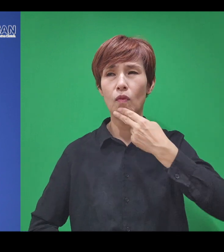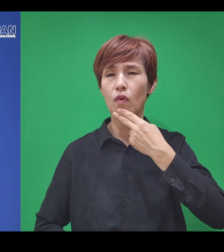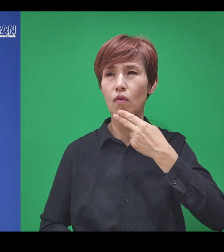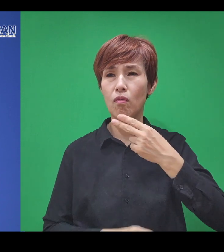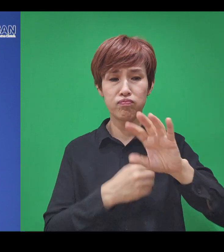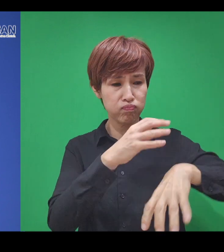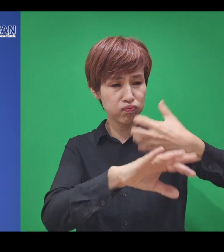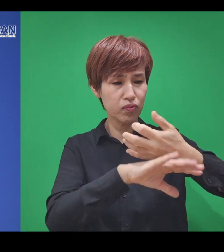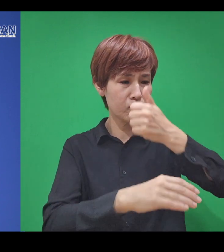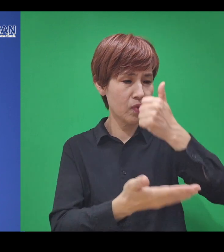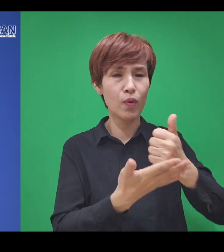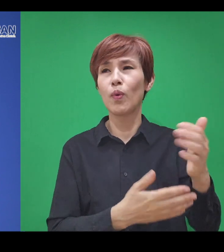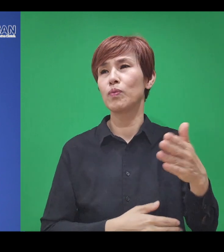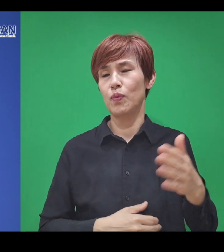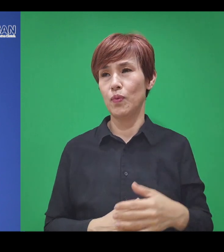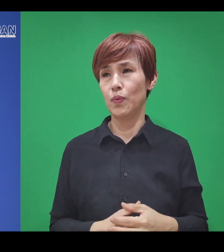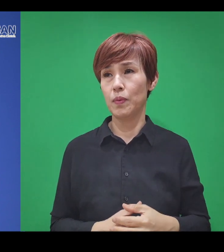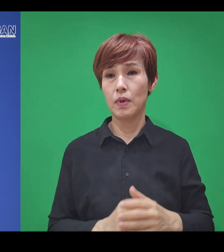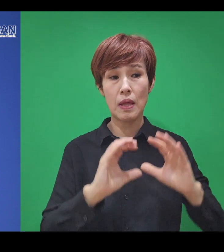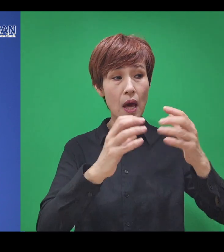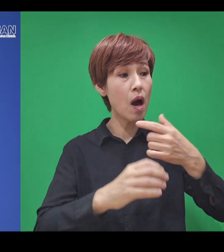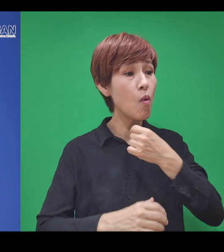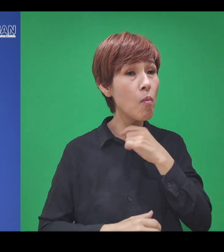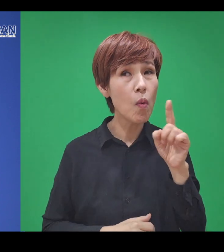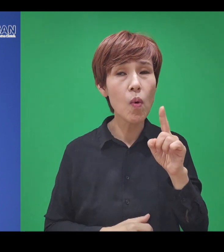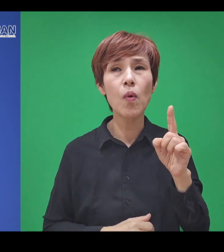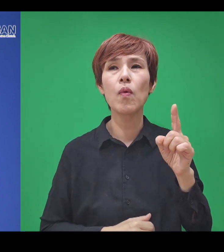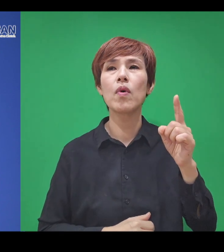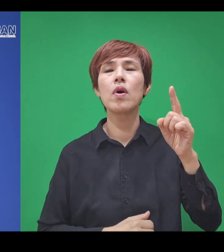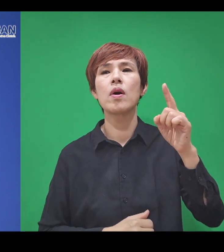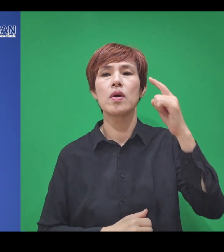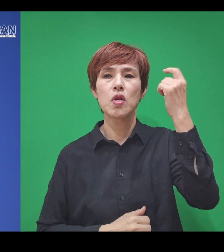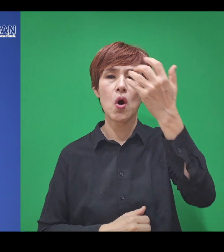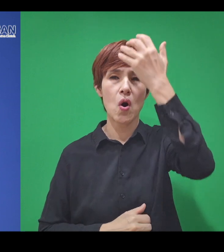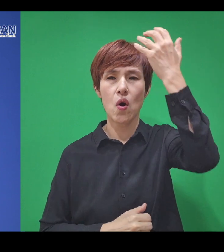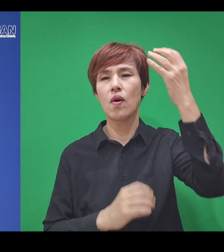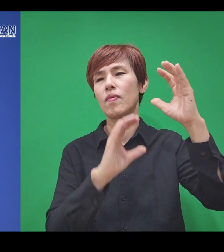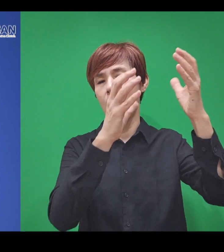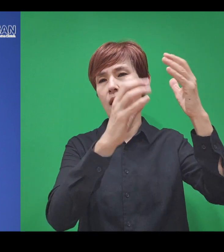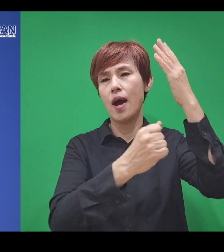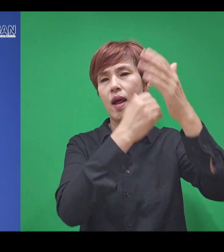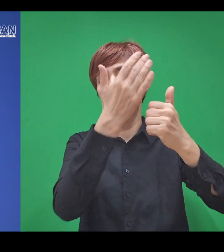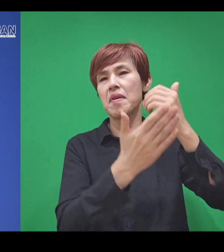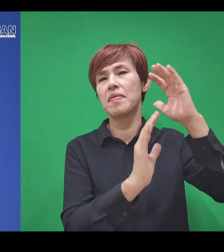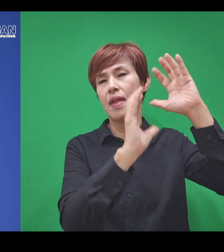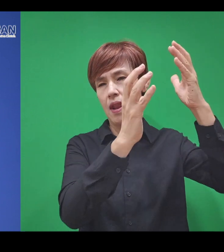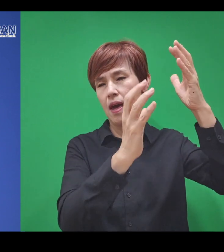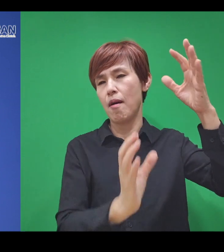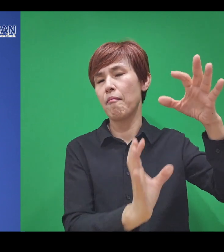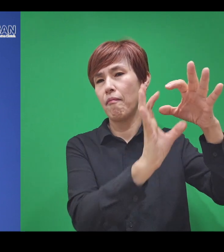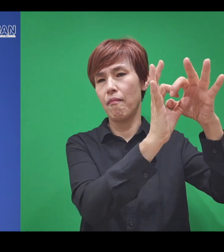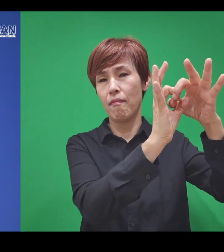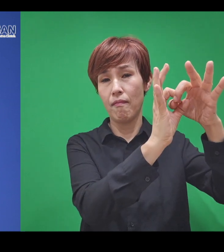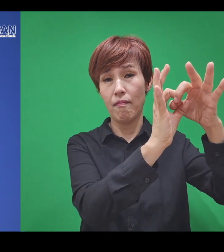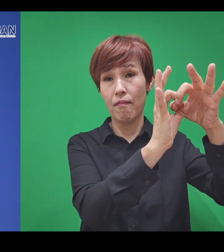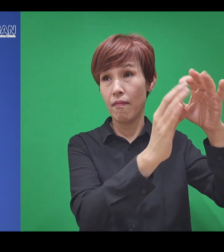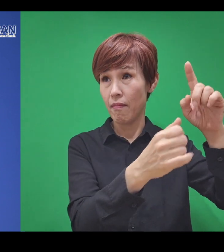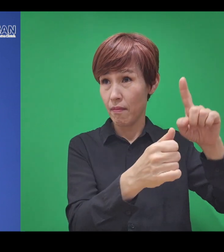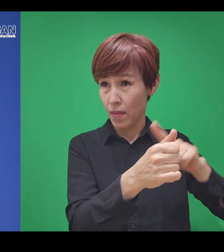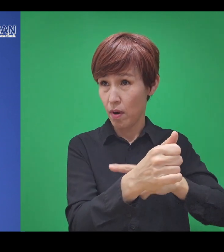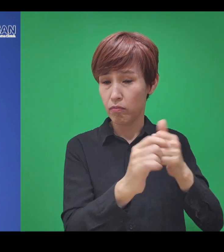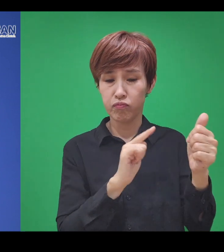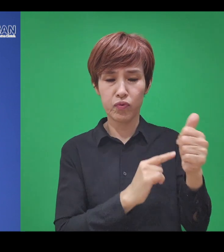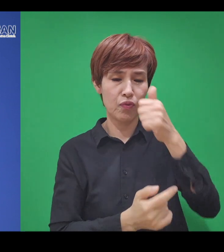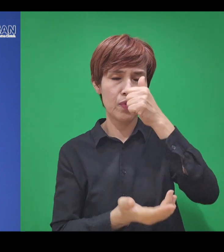그가 세우고자 하는 나라는 영적인 나라, 종교적인 나라, 하나님의 나라였으므로 이 사람에게는